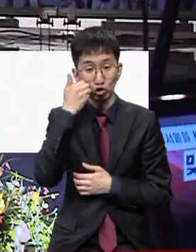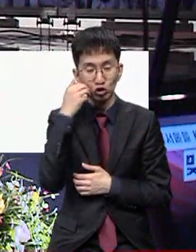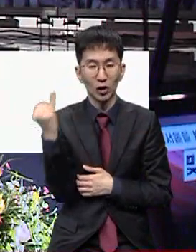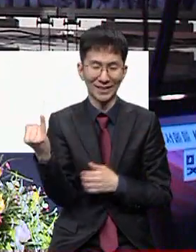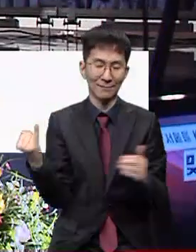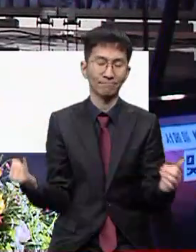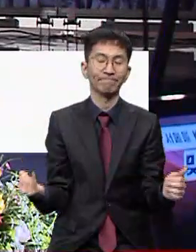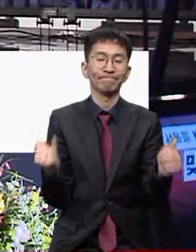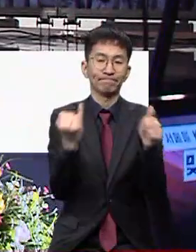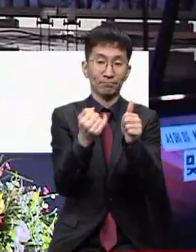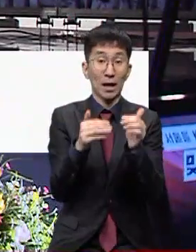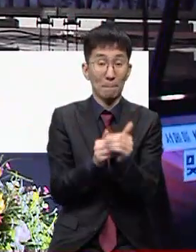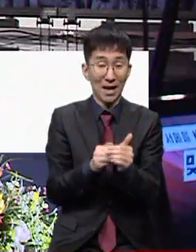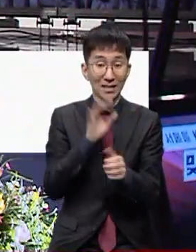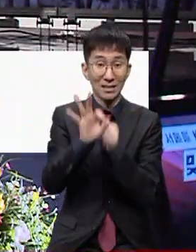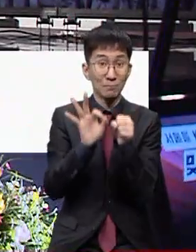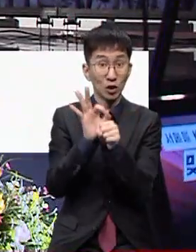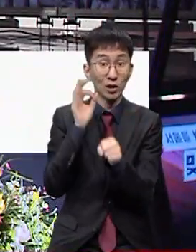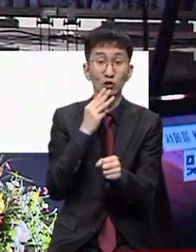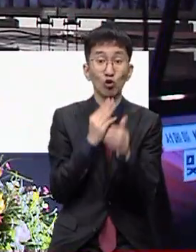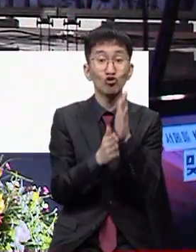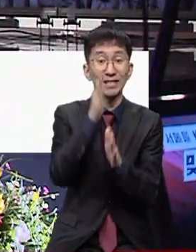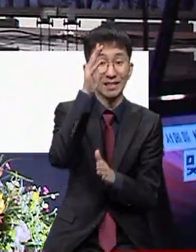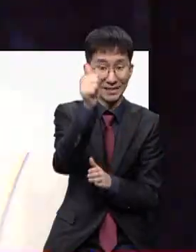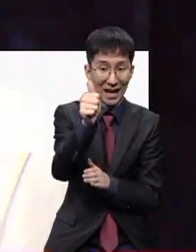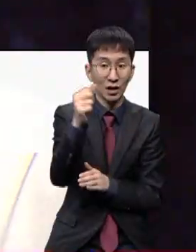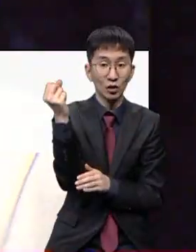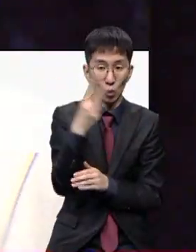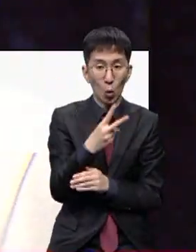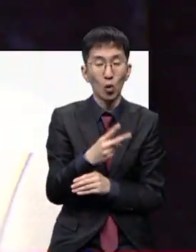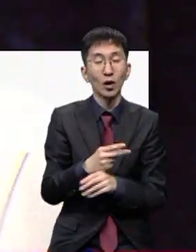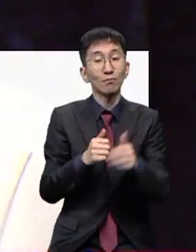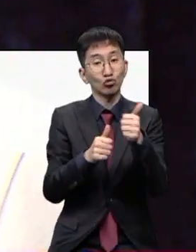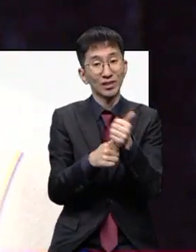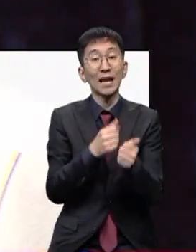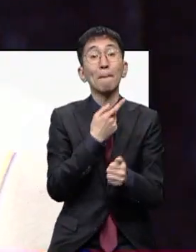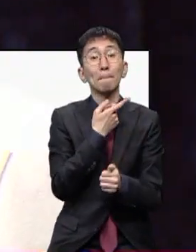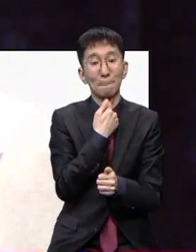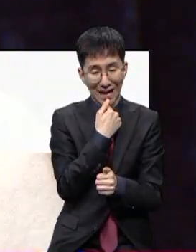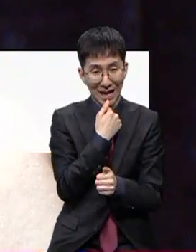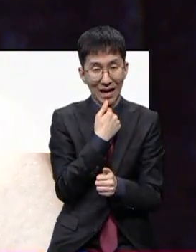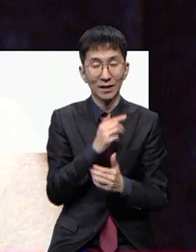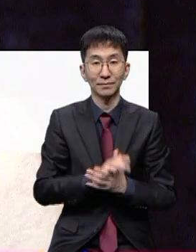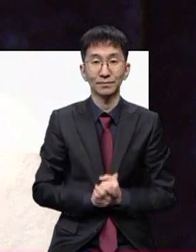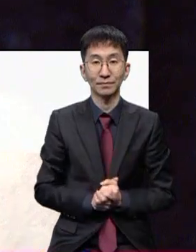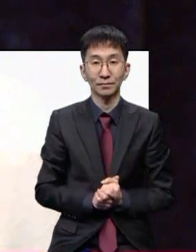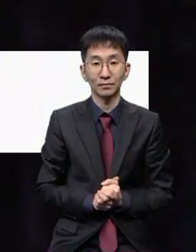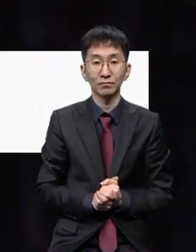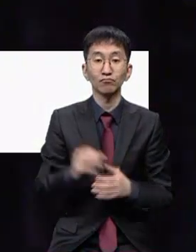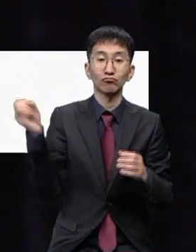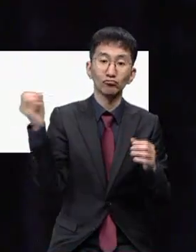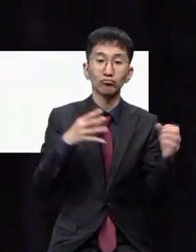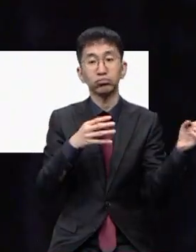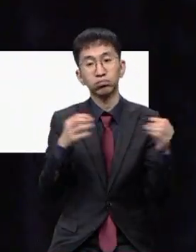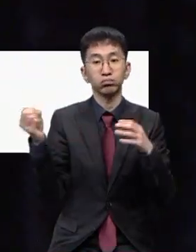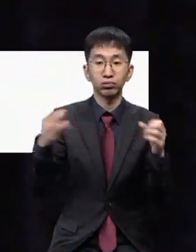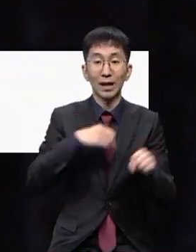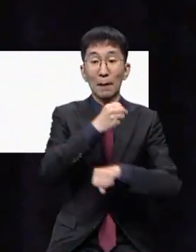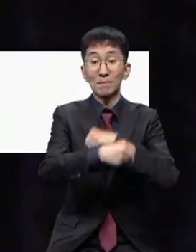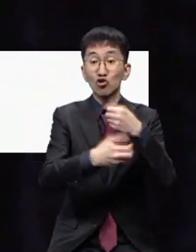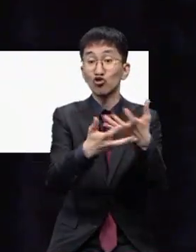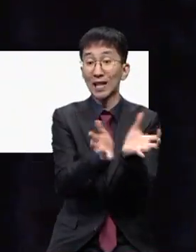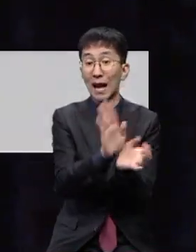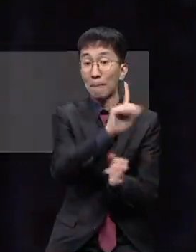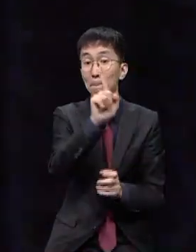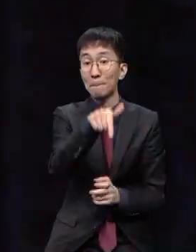나섰습니다. 10년 전 서울시장과 정무부시장으로 호흡을 맞췄던 두 후보는 주거니 받거니 민주당 박영선